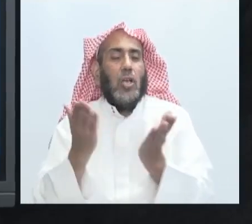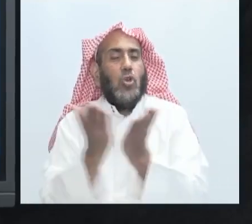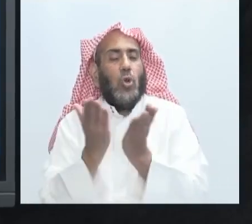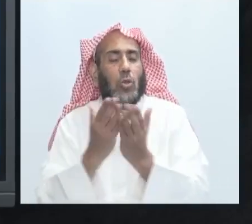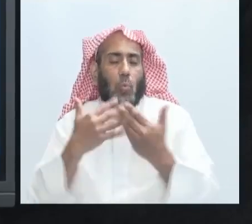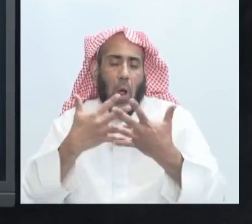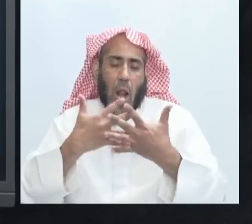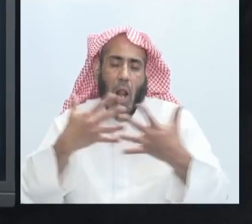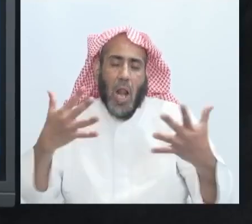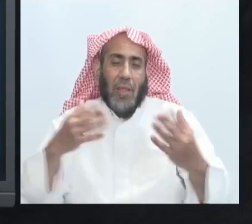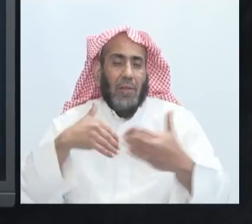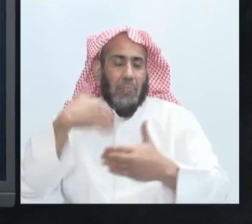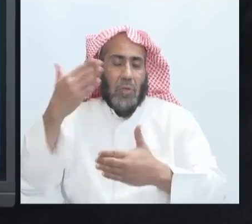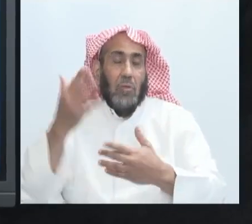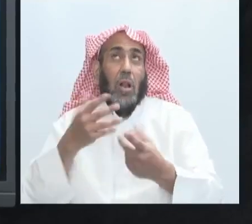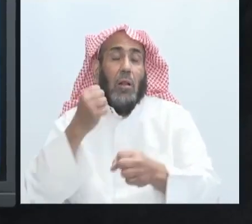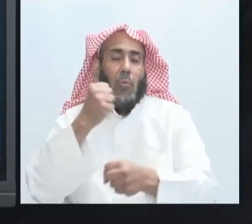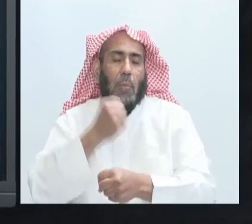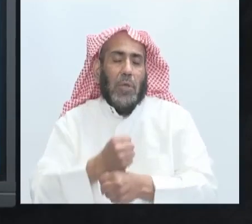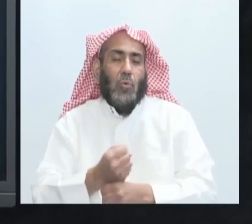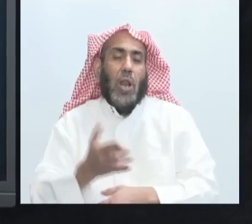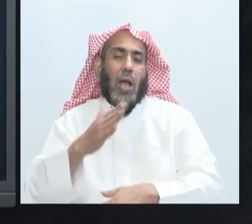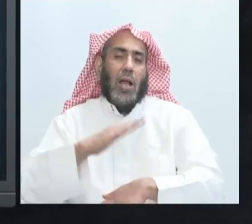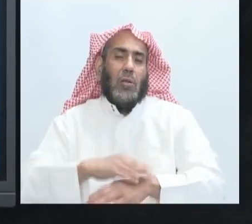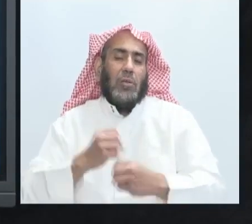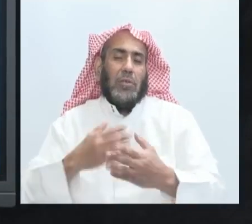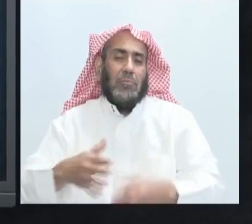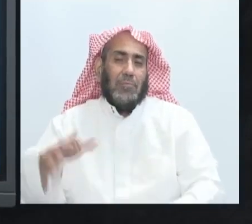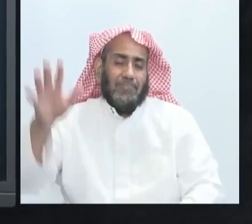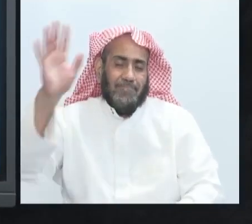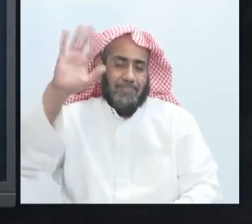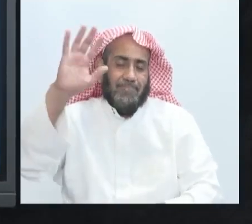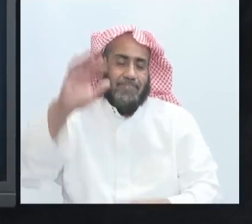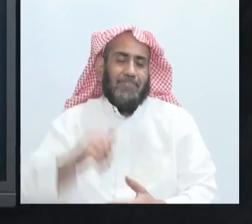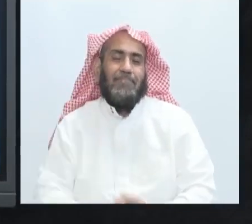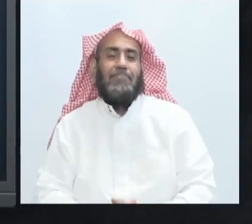الكثيره في المستقبل هذا وصلى الله وسلم على نبينا محمد وعلى اله وصحبه اجمعين h